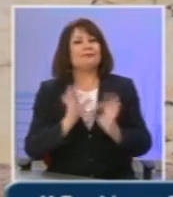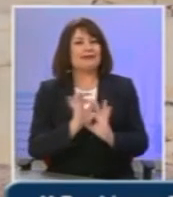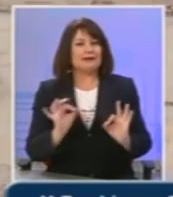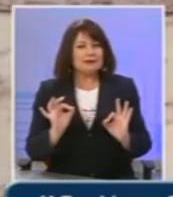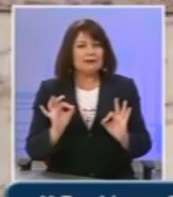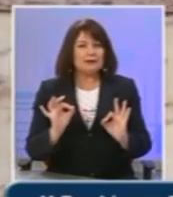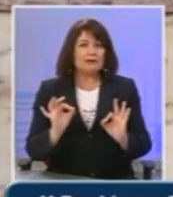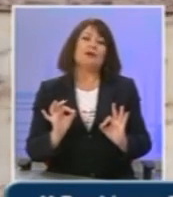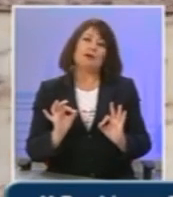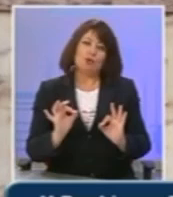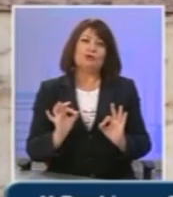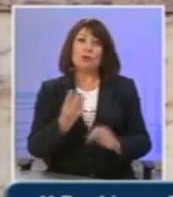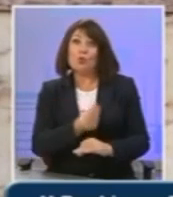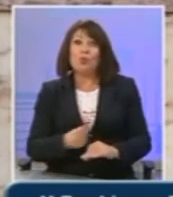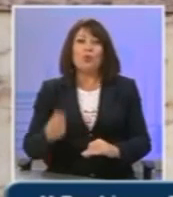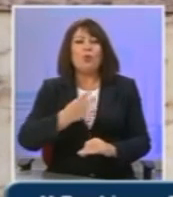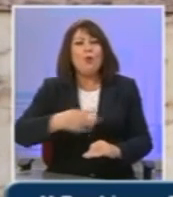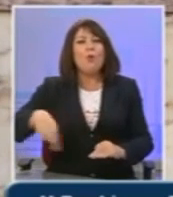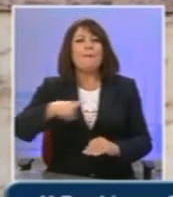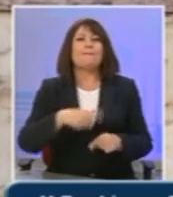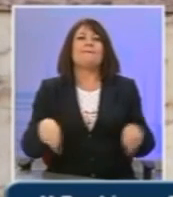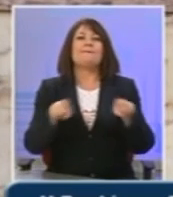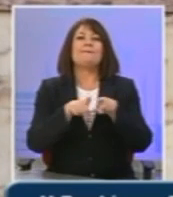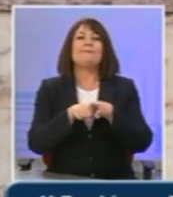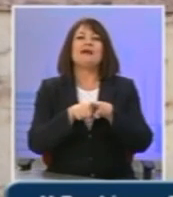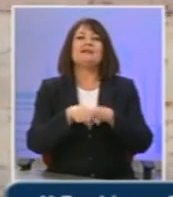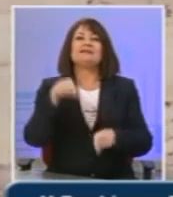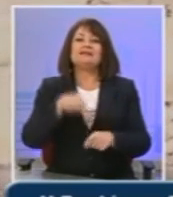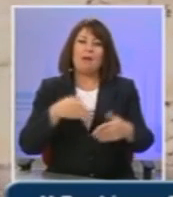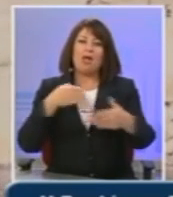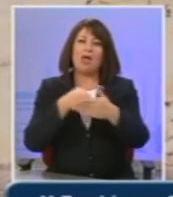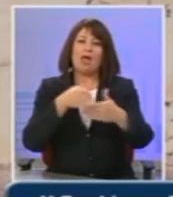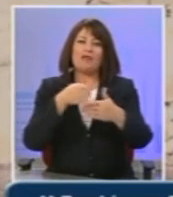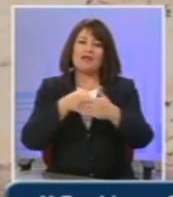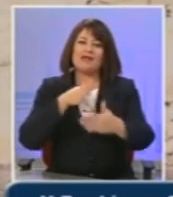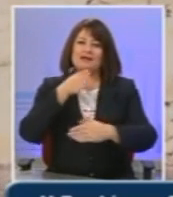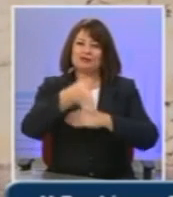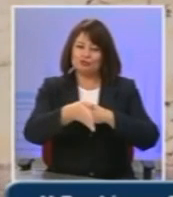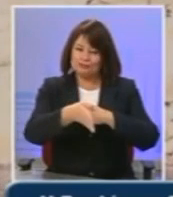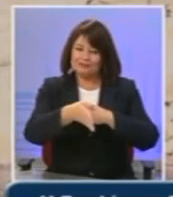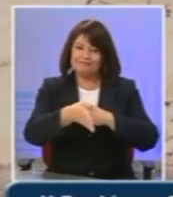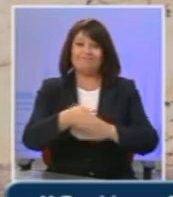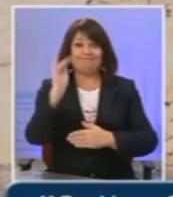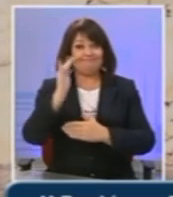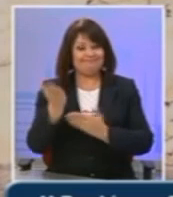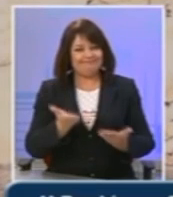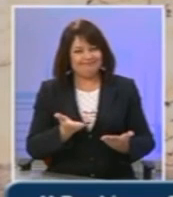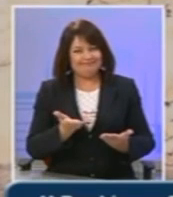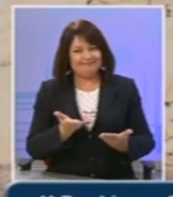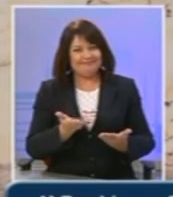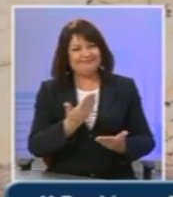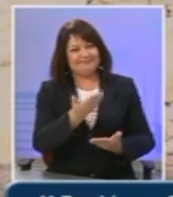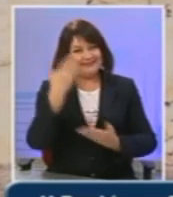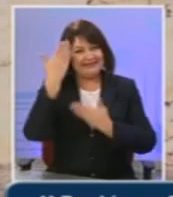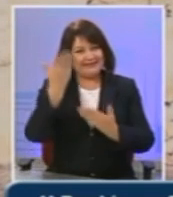βεβαιότητα ότι θα υπερβούμε όλοι μαζί αυτά τα σημερινά διέξοδα, σας καλωσορίζουμε και σας καλούμε να μας κάνετε